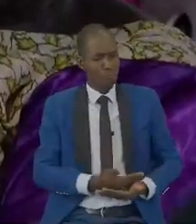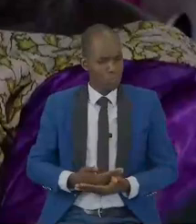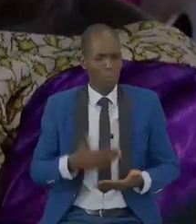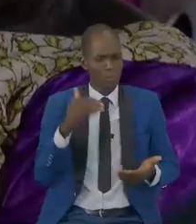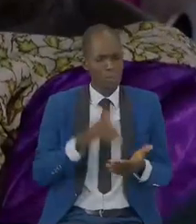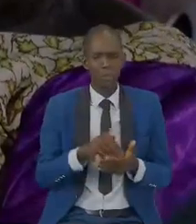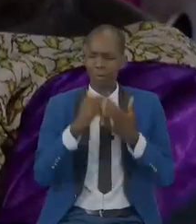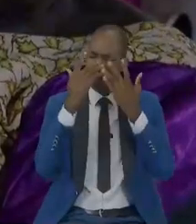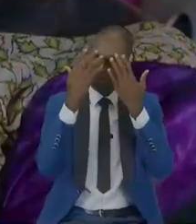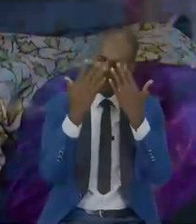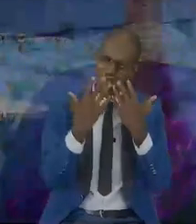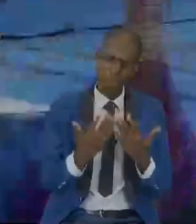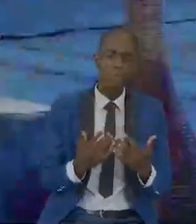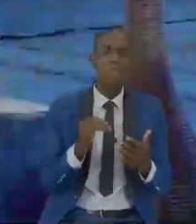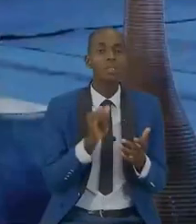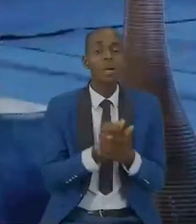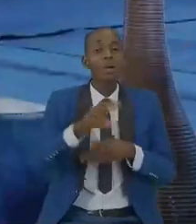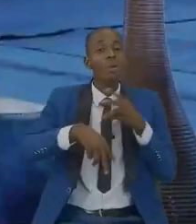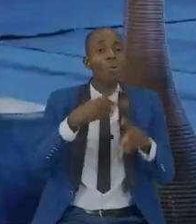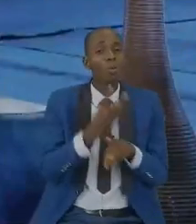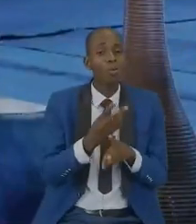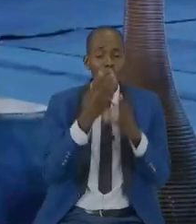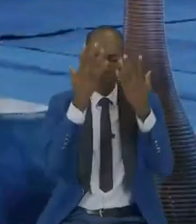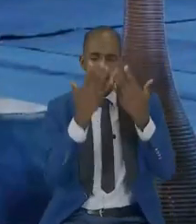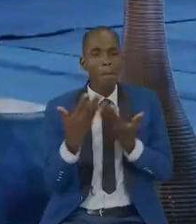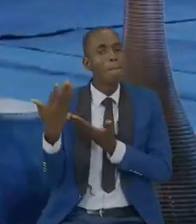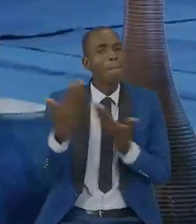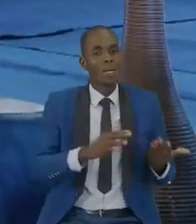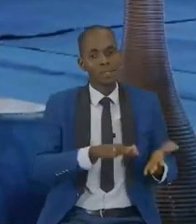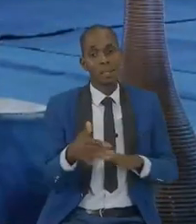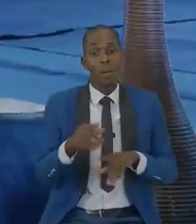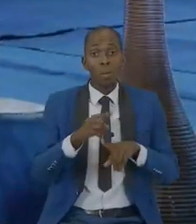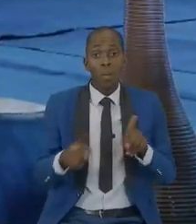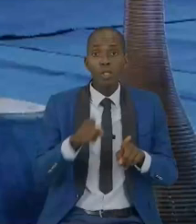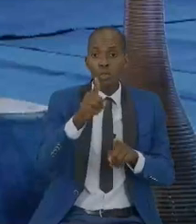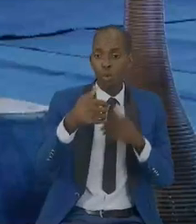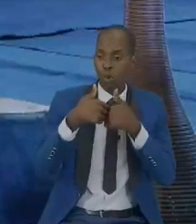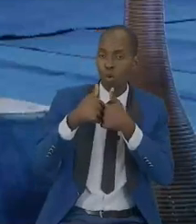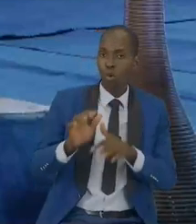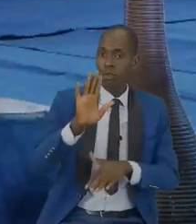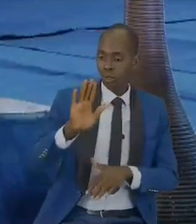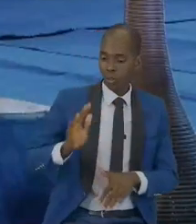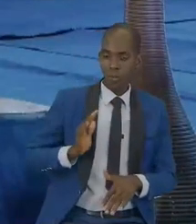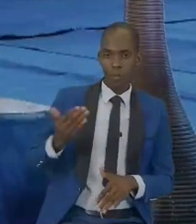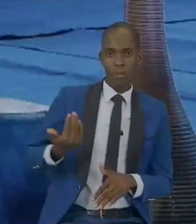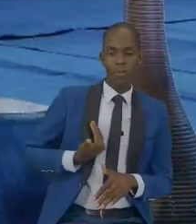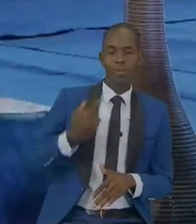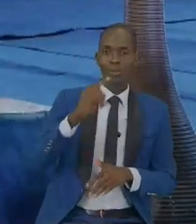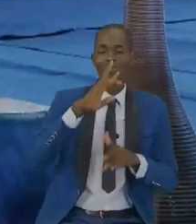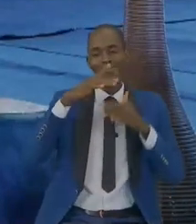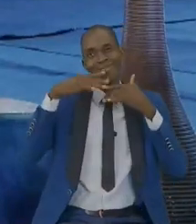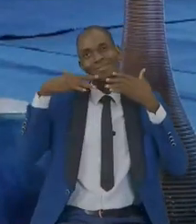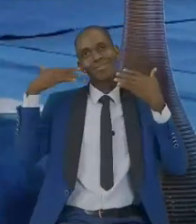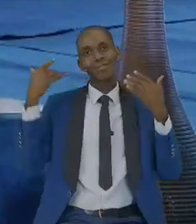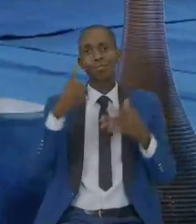vie. Comment? C'est dit ici que la tristesse du monde produit la mort. Maintenant, tu perds ta mort, ton